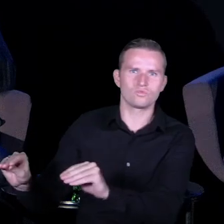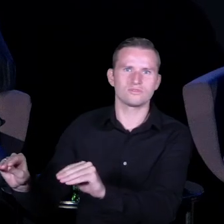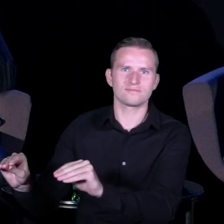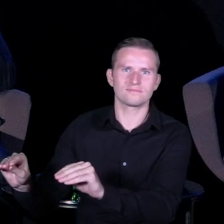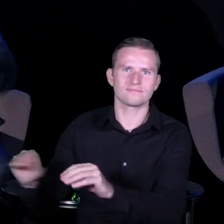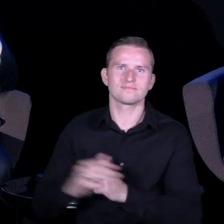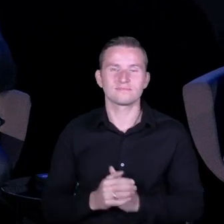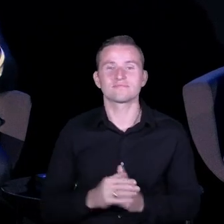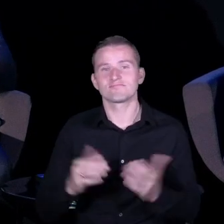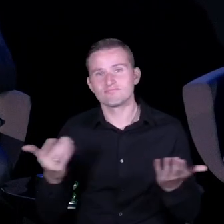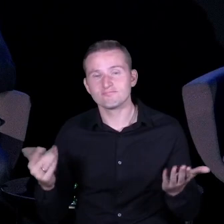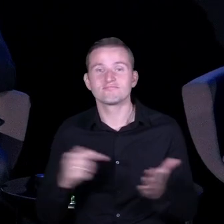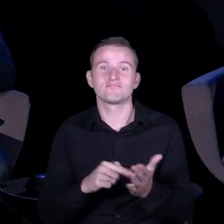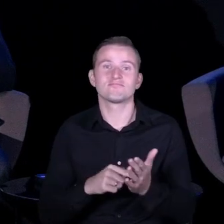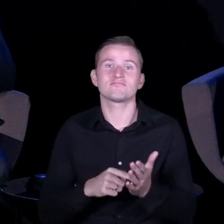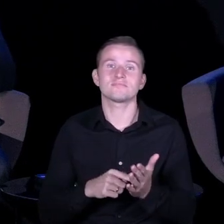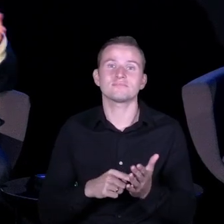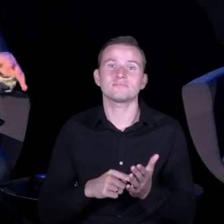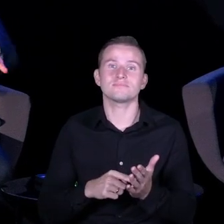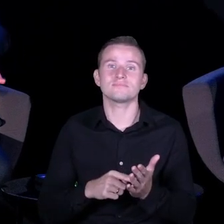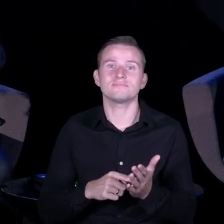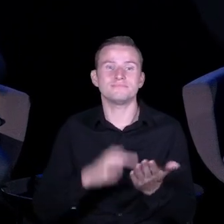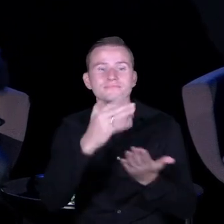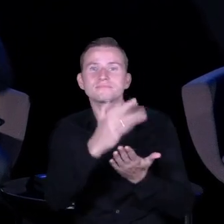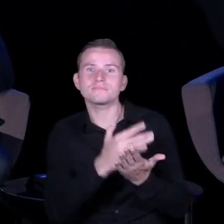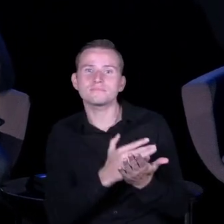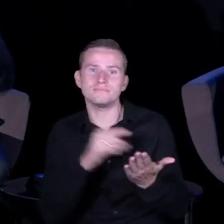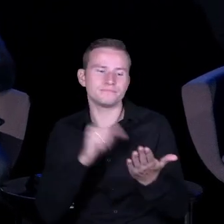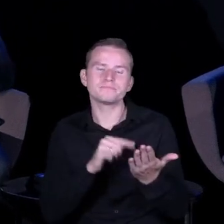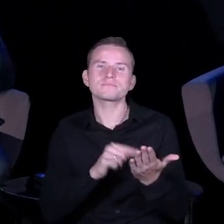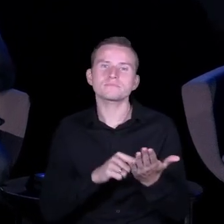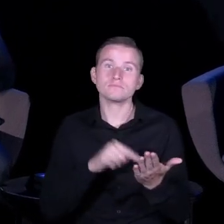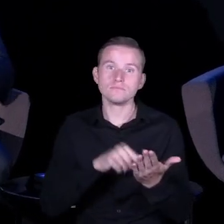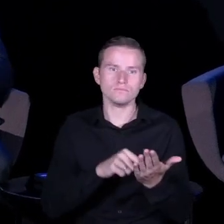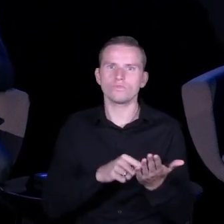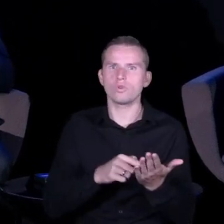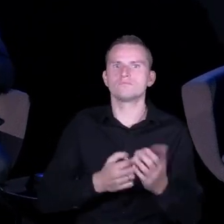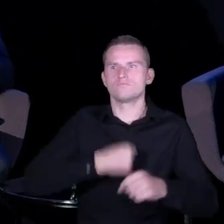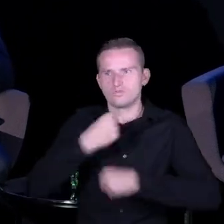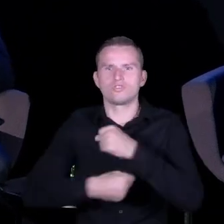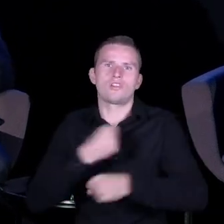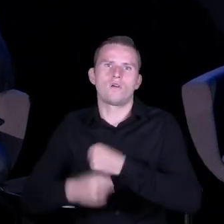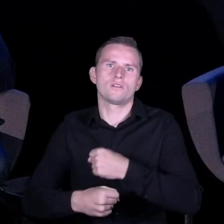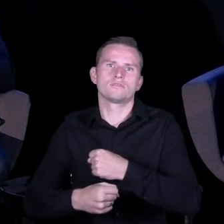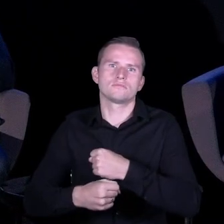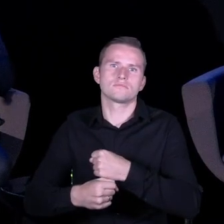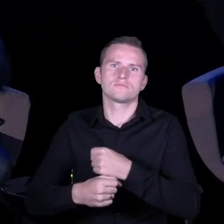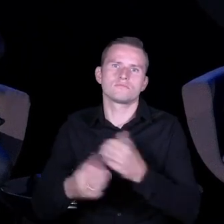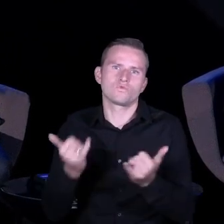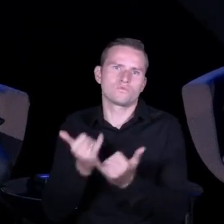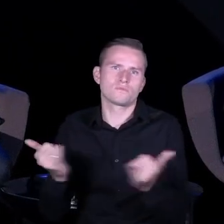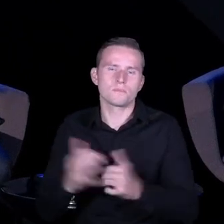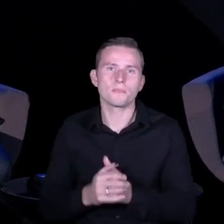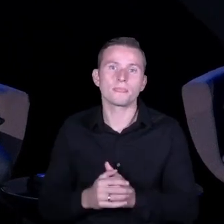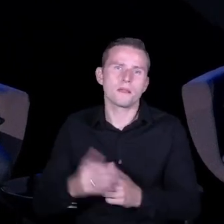określone rozwiązania i wdrażać jak najniżej do programów, podstaw. No, mamy nadzieję, że